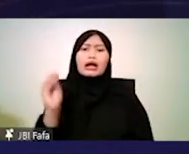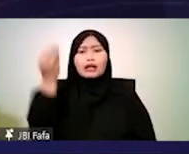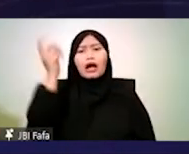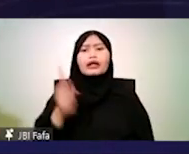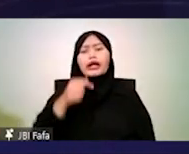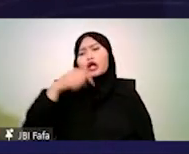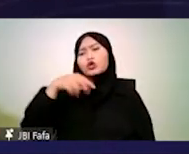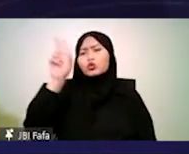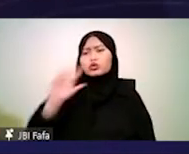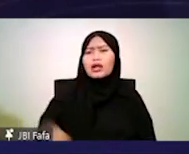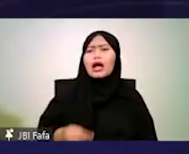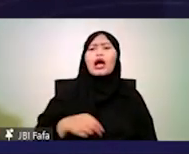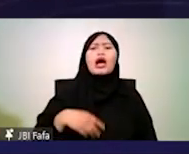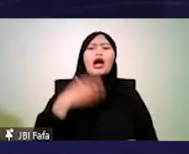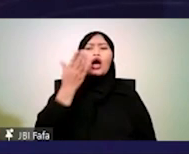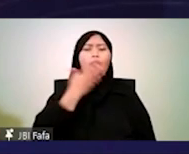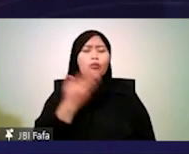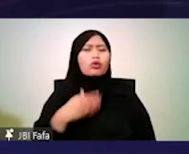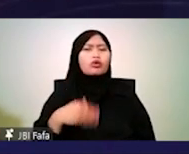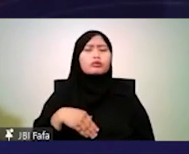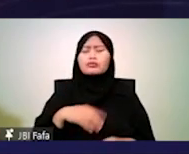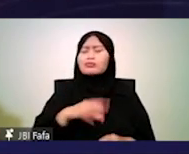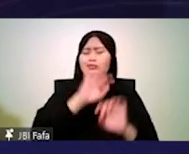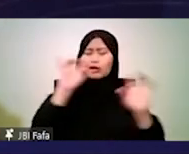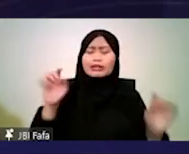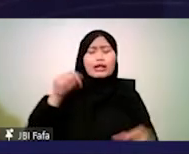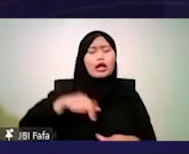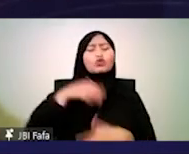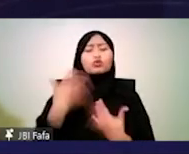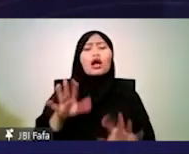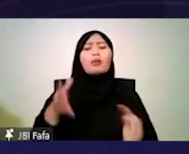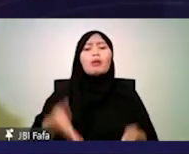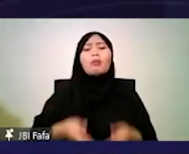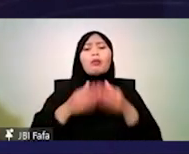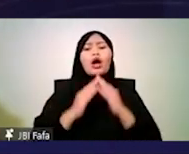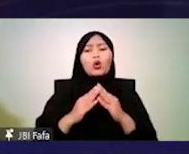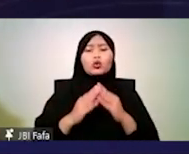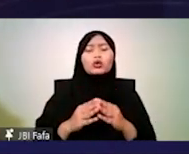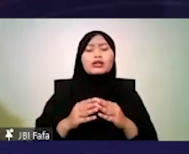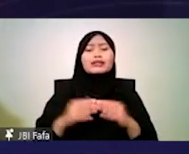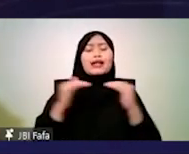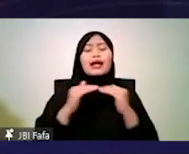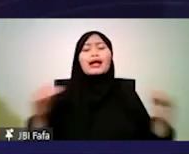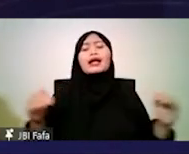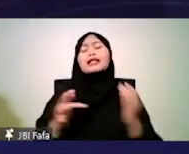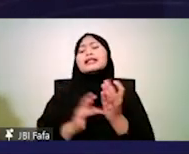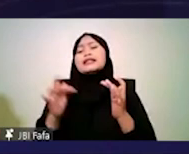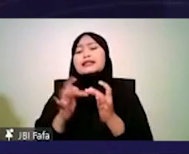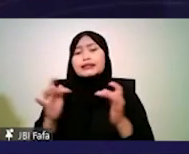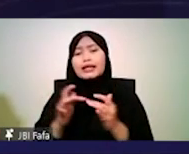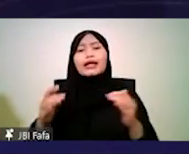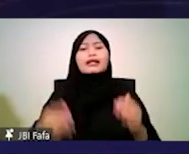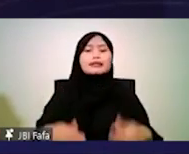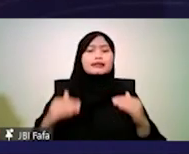ambon-jayapura nah kita sudah membangun pijit-pijit tandak dicet tandak nasional